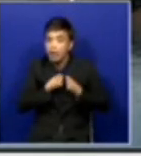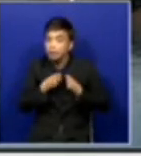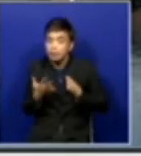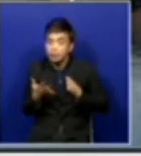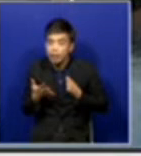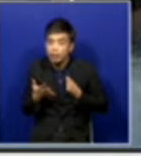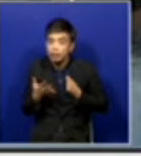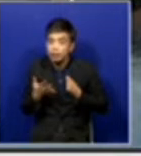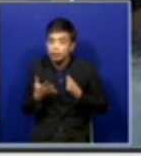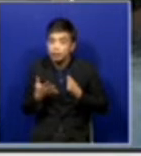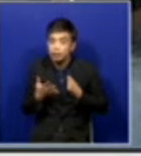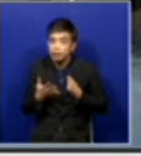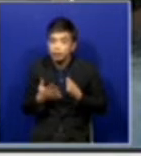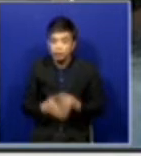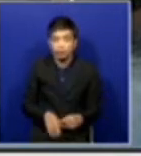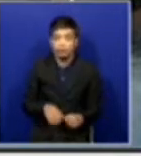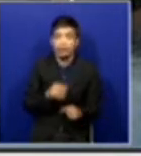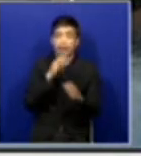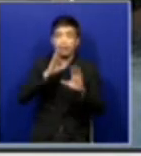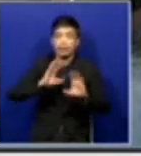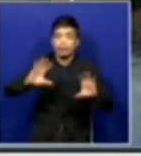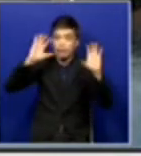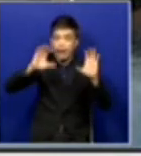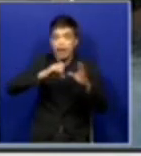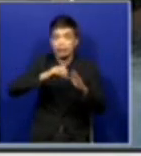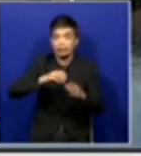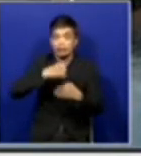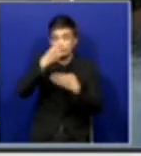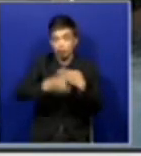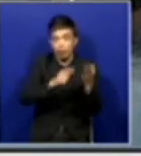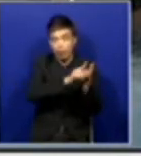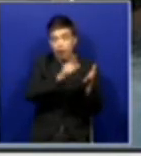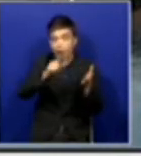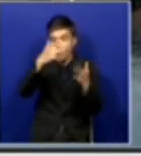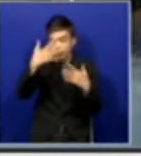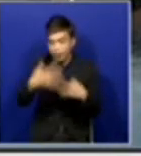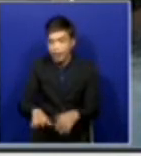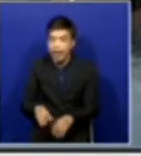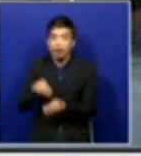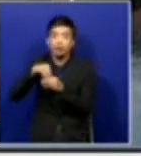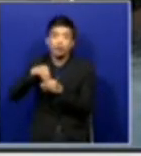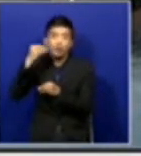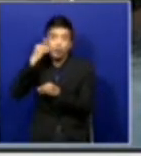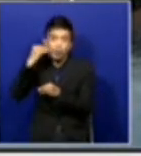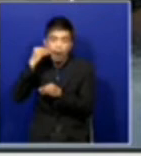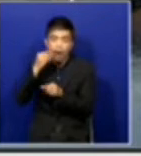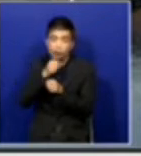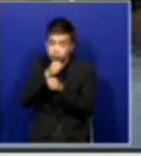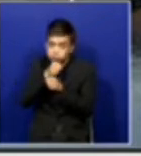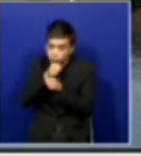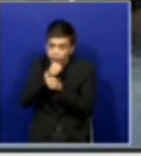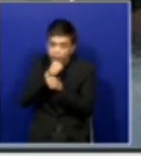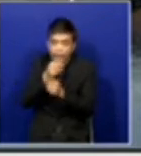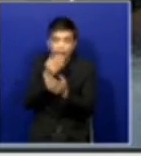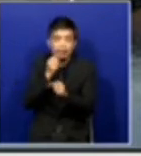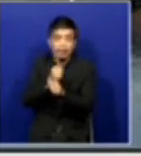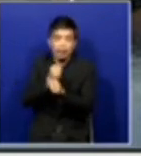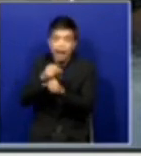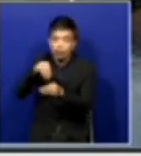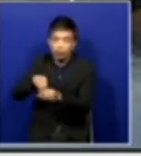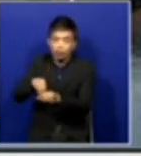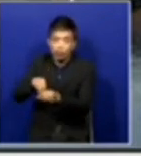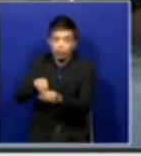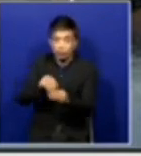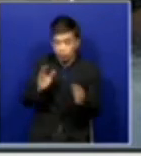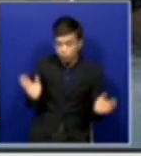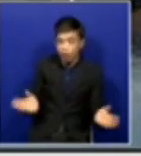อข้าราชการบำนาญแสดงว่าเกษียณแล้วบำนาญแล้วเป็นคนแก่ๆไม่ต้องไปทำงานท่านกำลังส่งเสริ